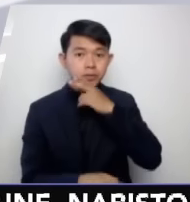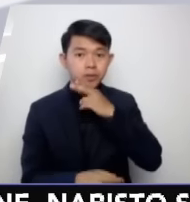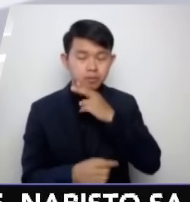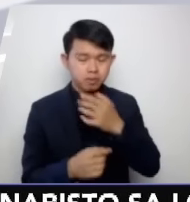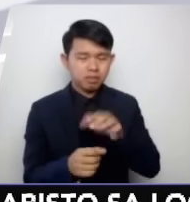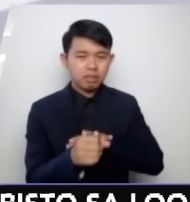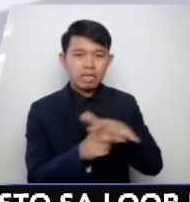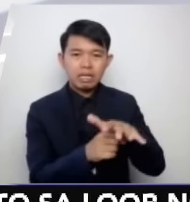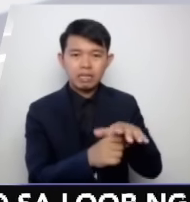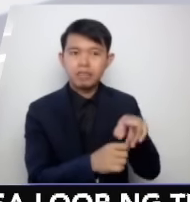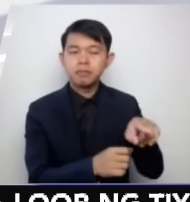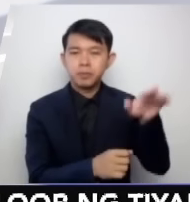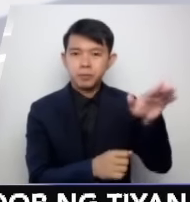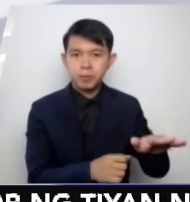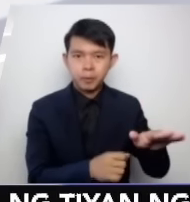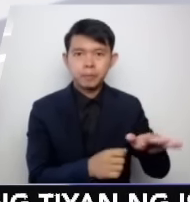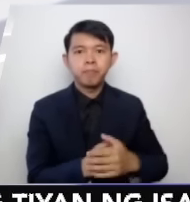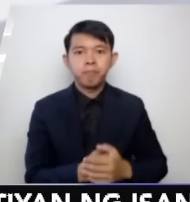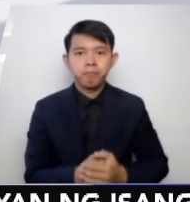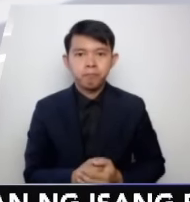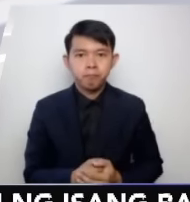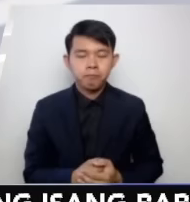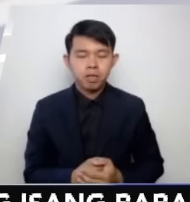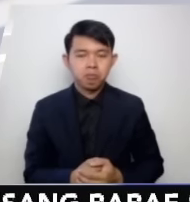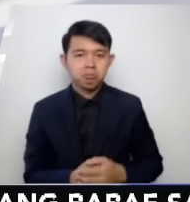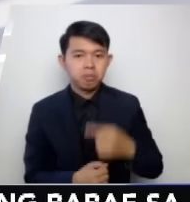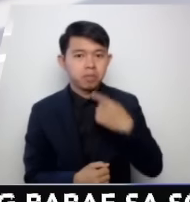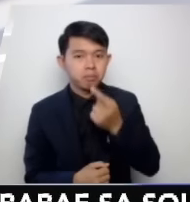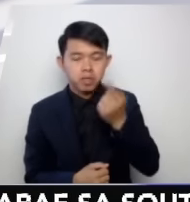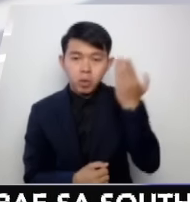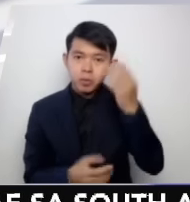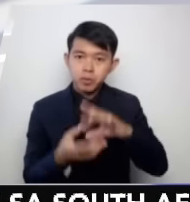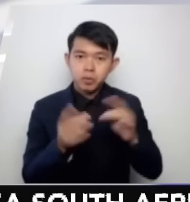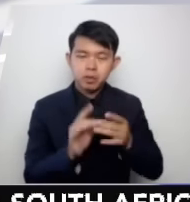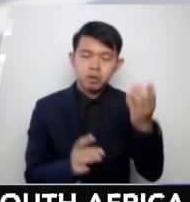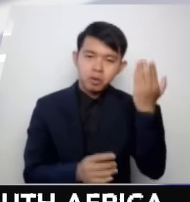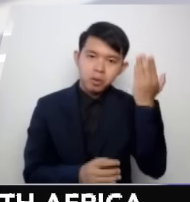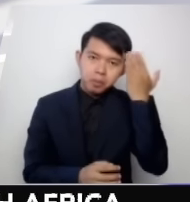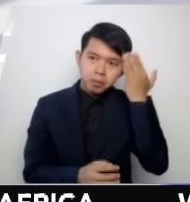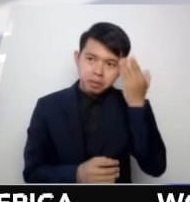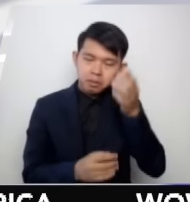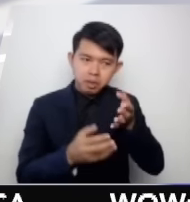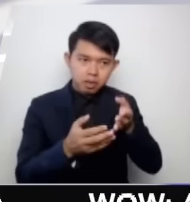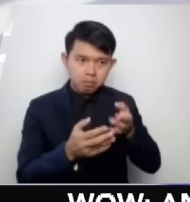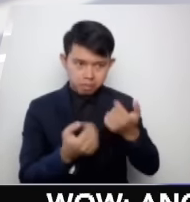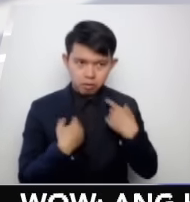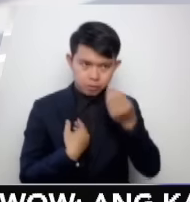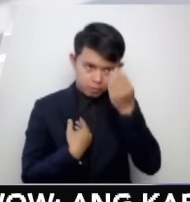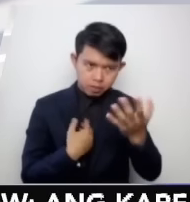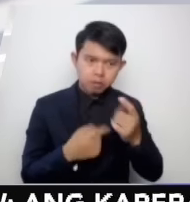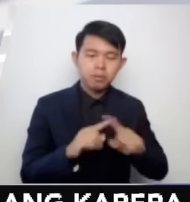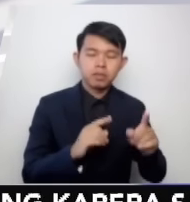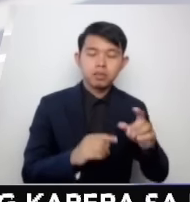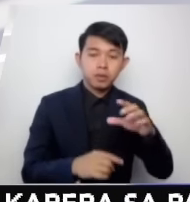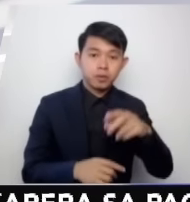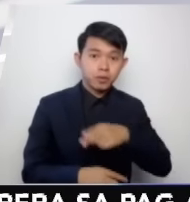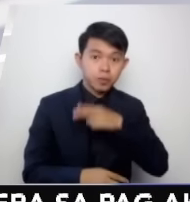niya para kunyari may sasabihin. And then nung pumunta na po yung biktima, ito pong ating accused ay